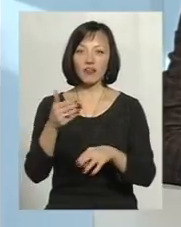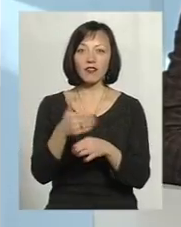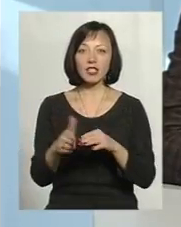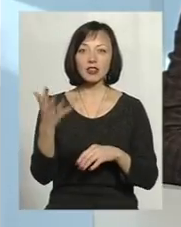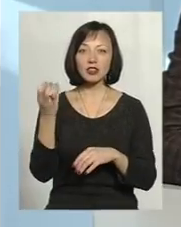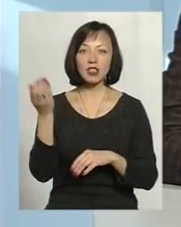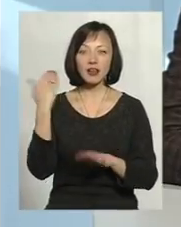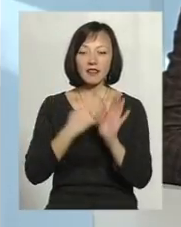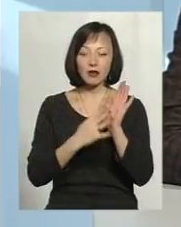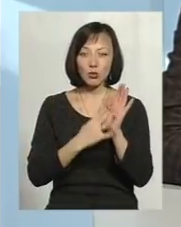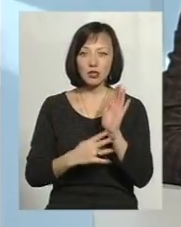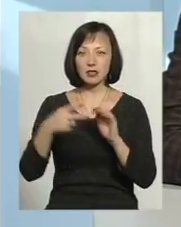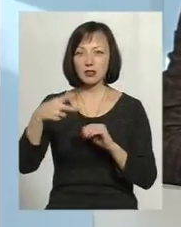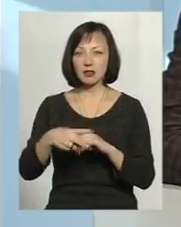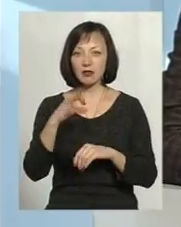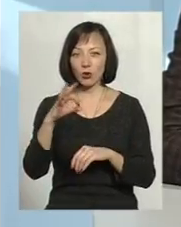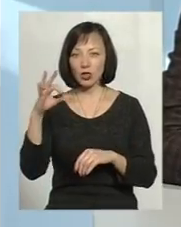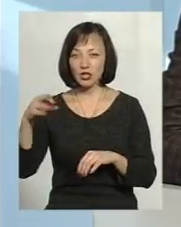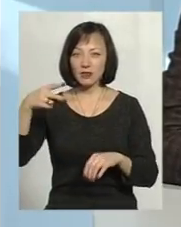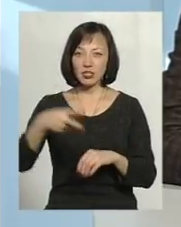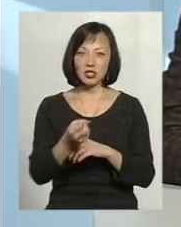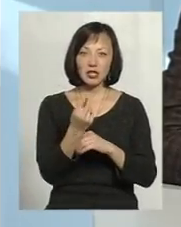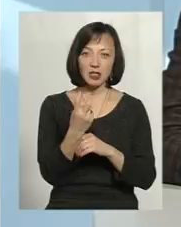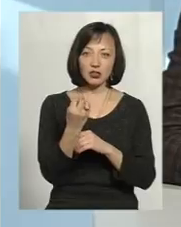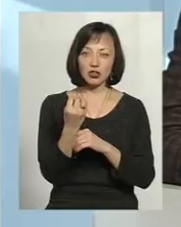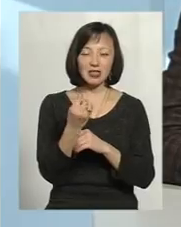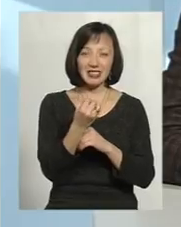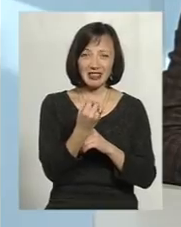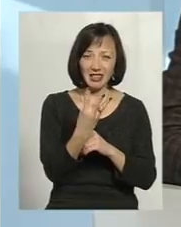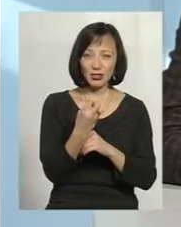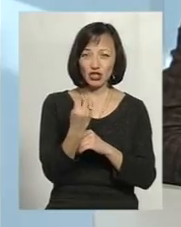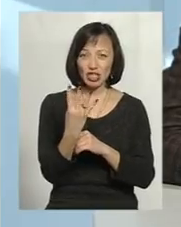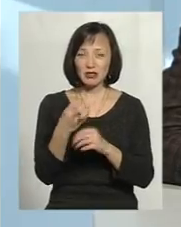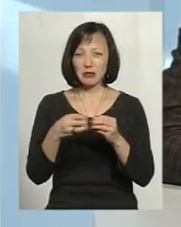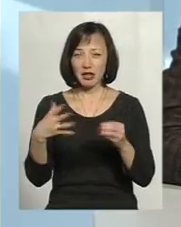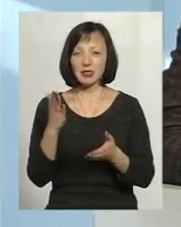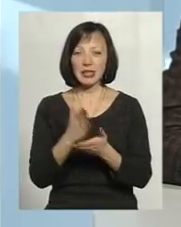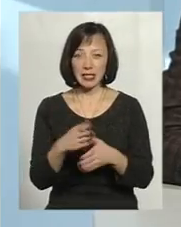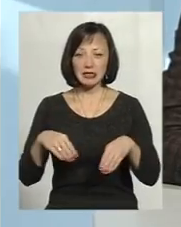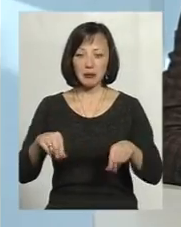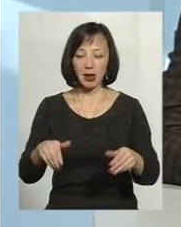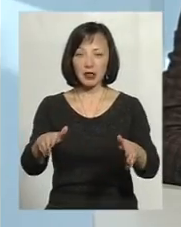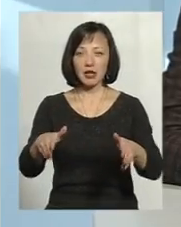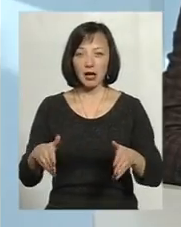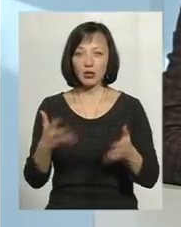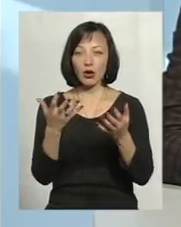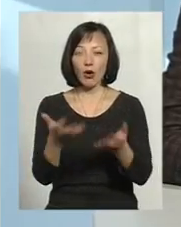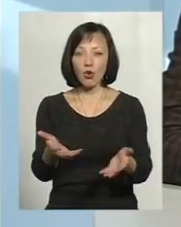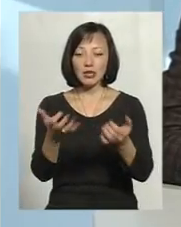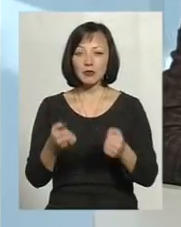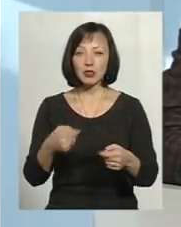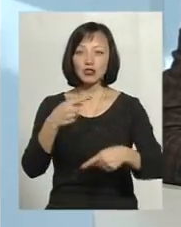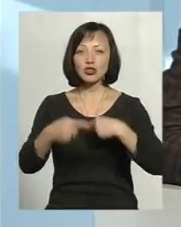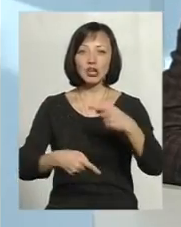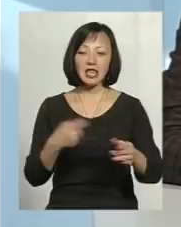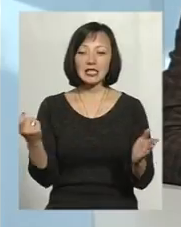і в 90-х, і в 2000-х, і в 2013, 14, 15-й. Є земельні ділянки, які отримані через аукціон, є